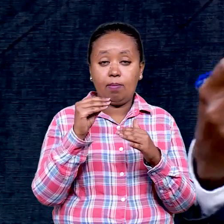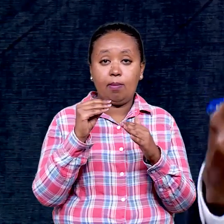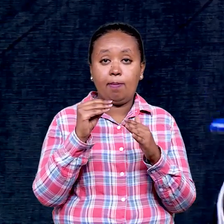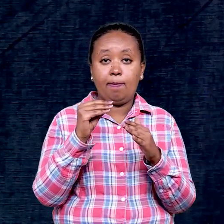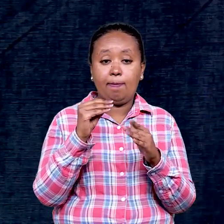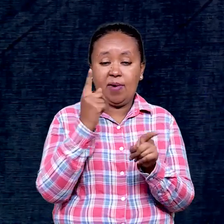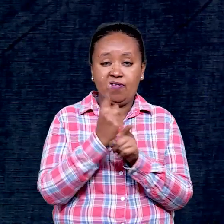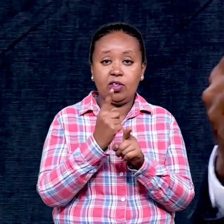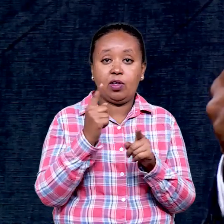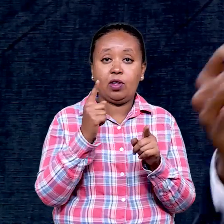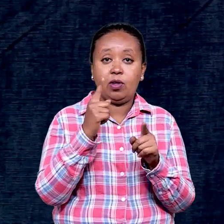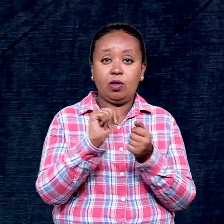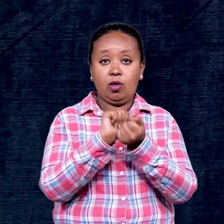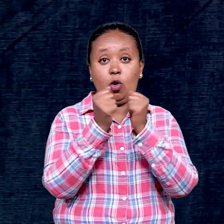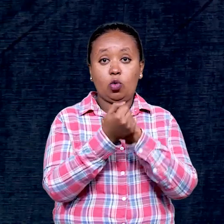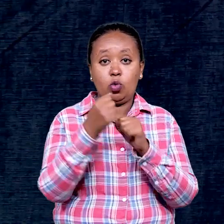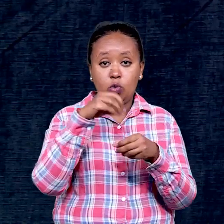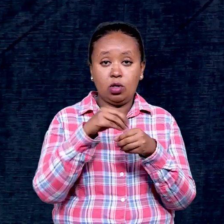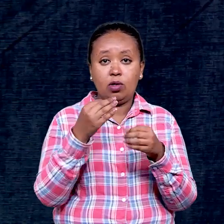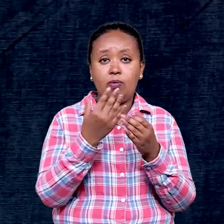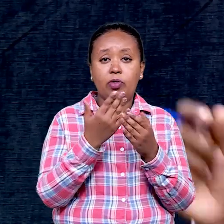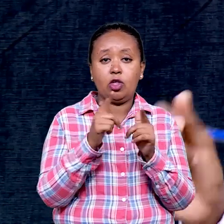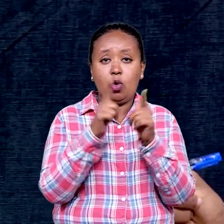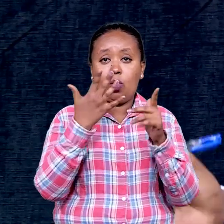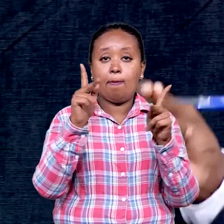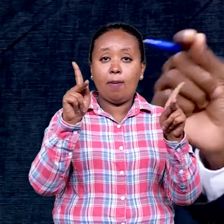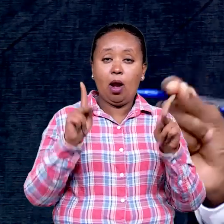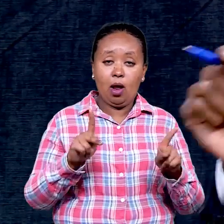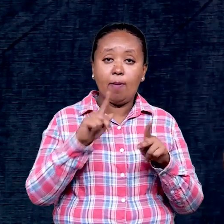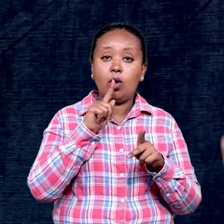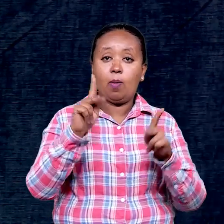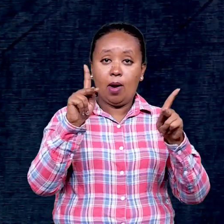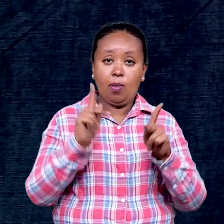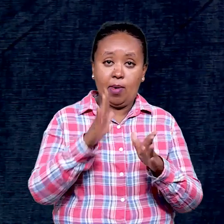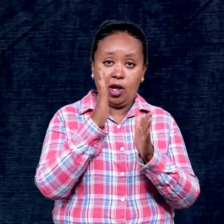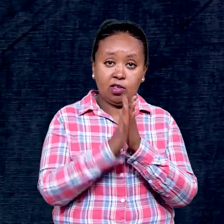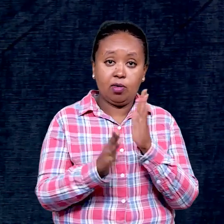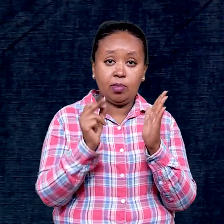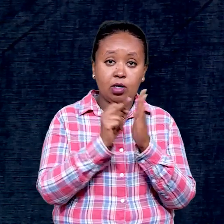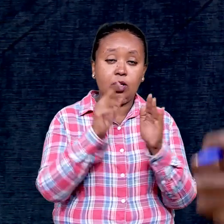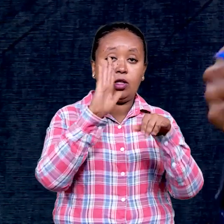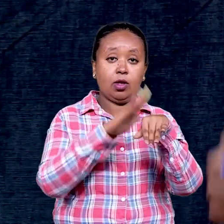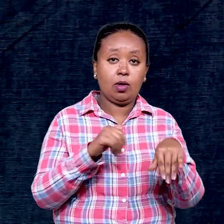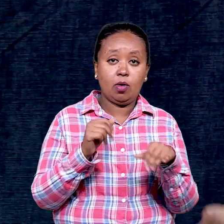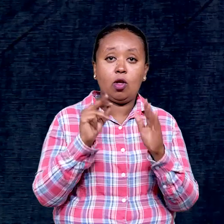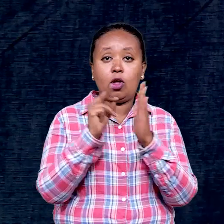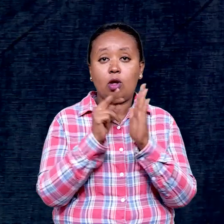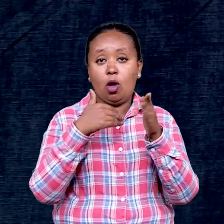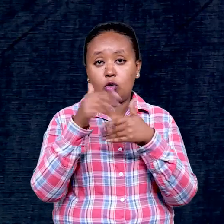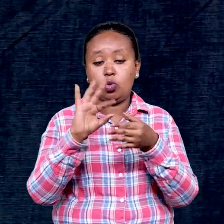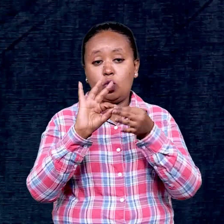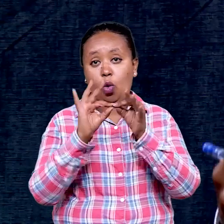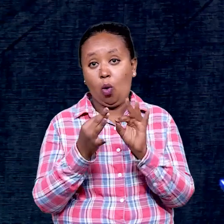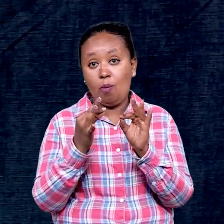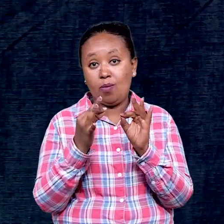በፍትህ ሪፎርም ሂደት ውስጥ ደግሞ ትልቁ ዋችዶግ ሮል ያለው ፓርላማው ነው። ፓርላማ አስፈጻሚው ህግ ተጣሰ ይጠራዋል። ህግ አውጪውንም